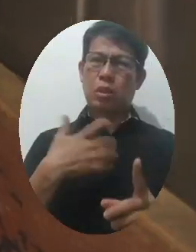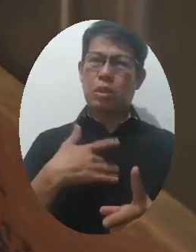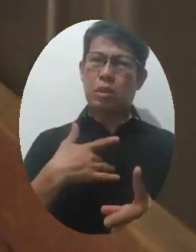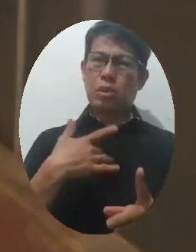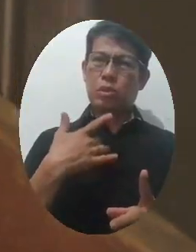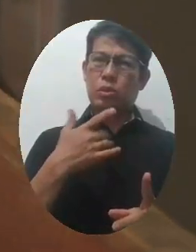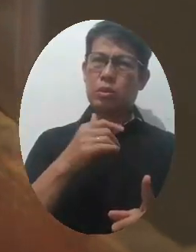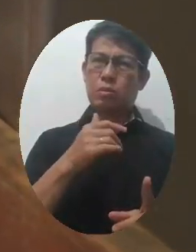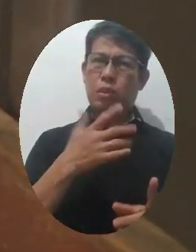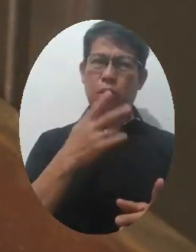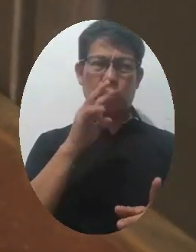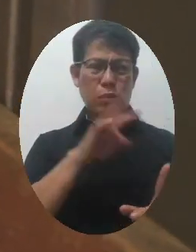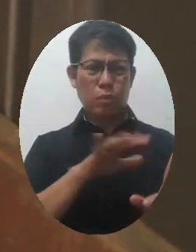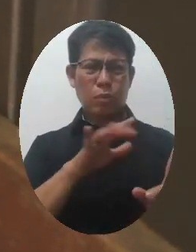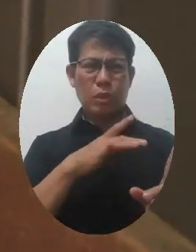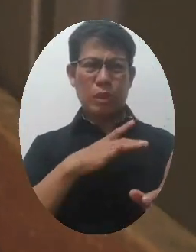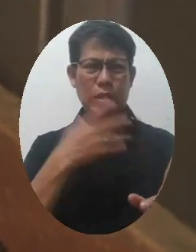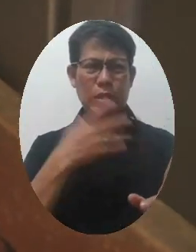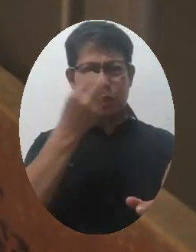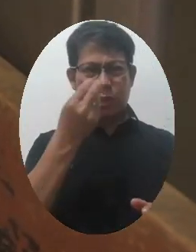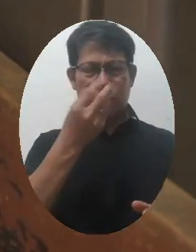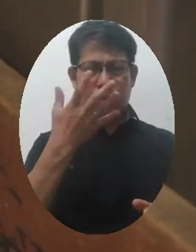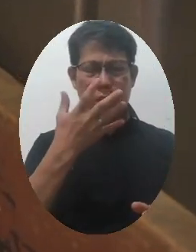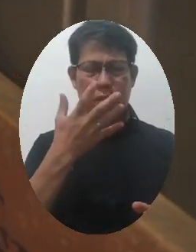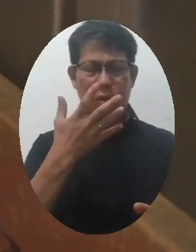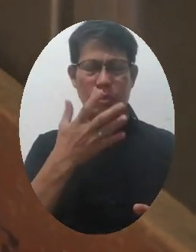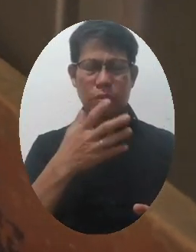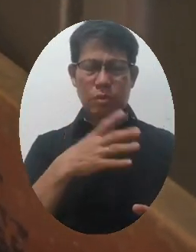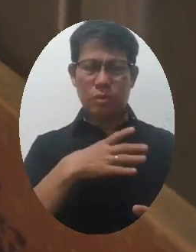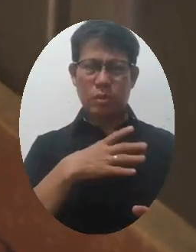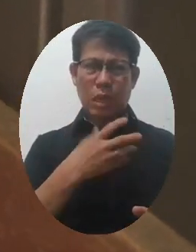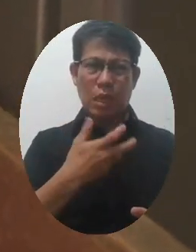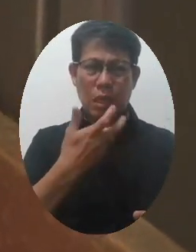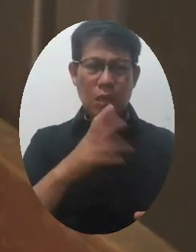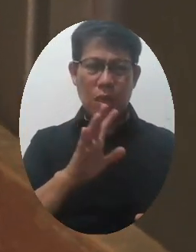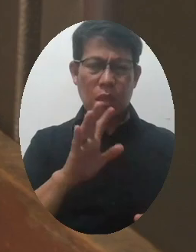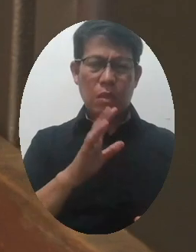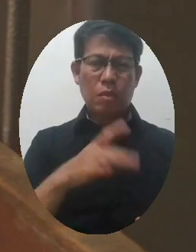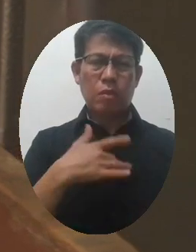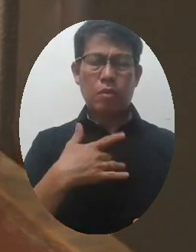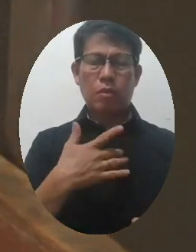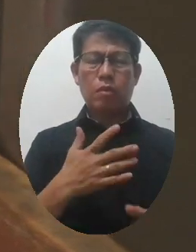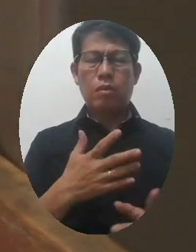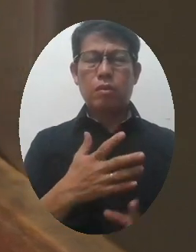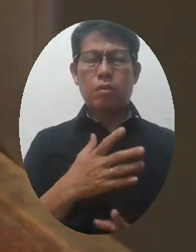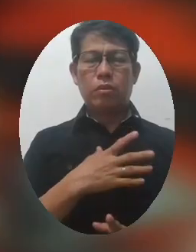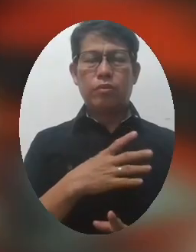na sinasabi nilang nahihilo, masakit ang ulo. Hindi po siya nakaramdam ng gano'n na pagsusuka.